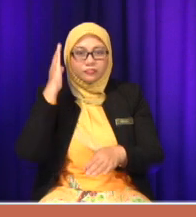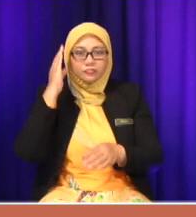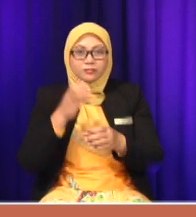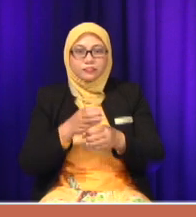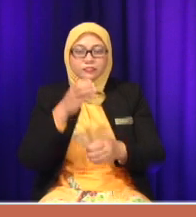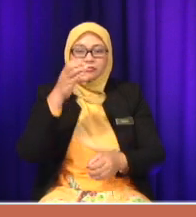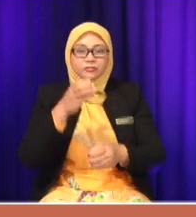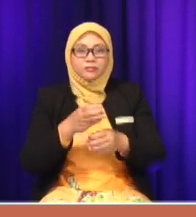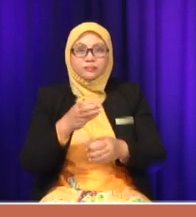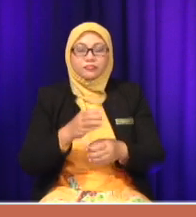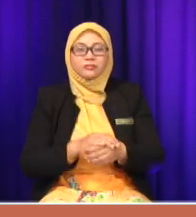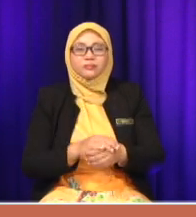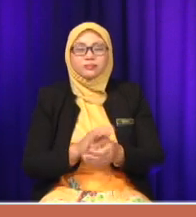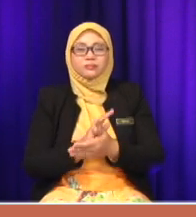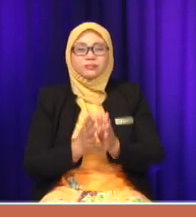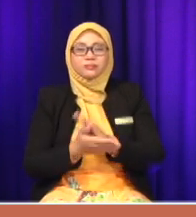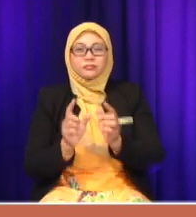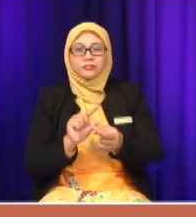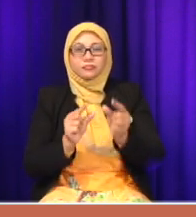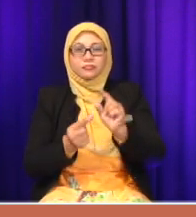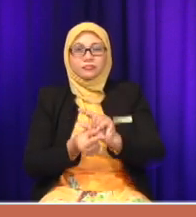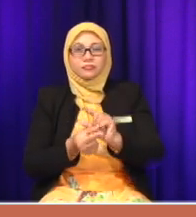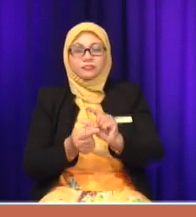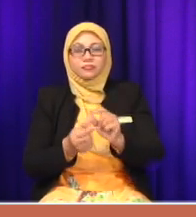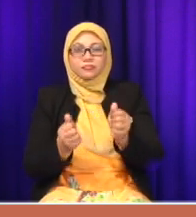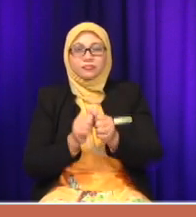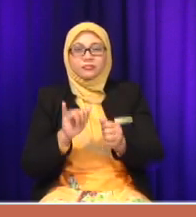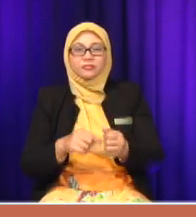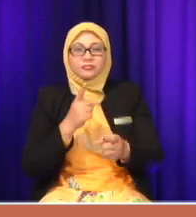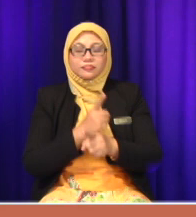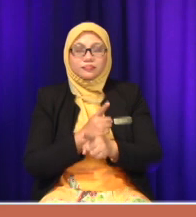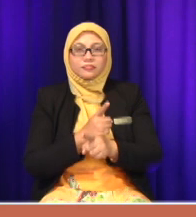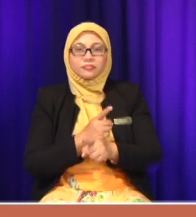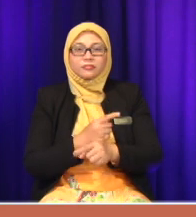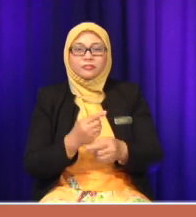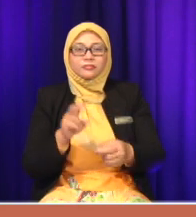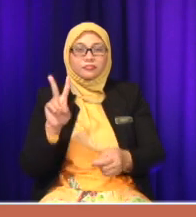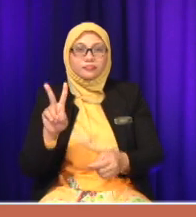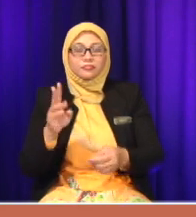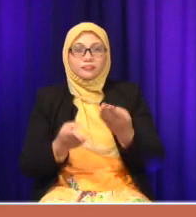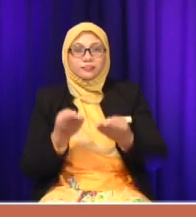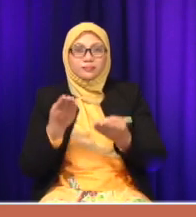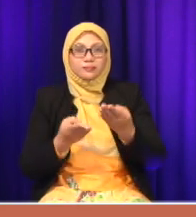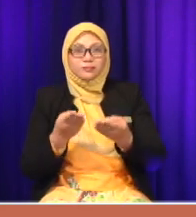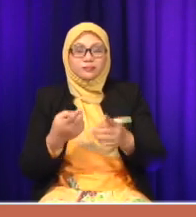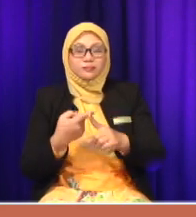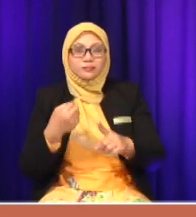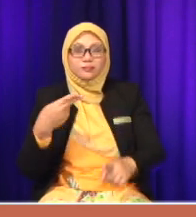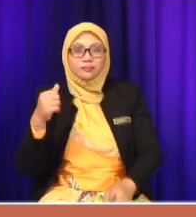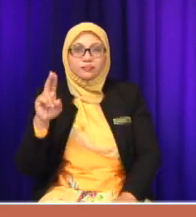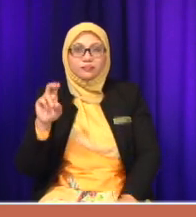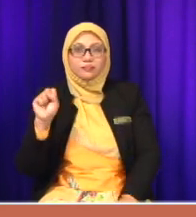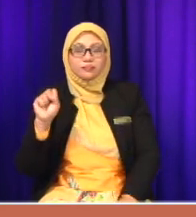periksa kerataan kepala silinder yang kedua mungkin ianya berpunca daripada kehausan omboh kita gantikan